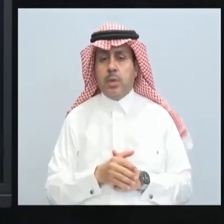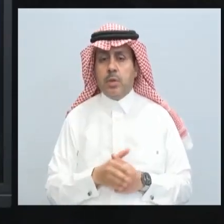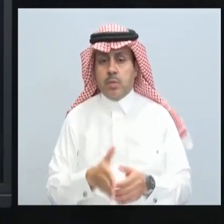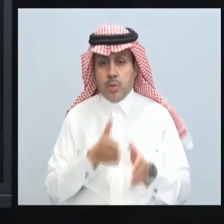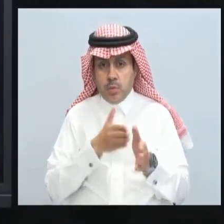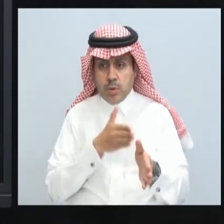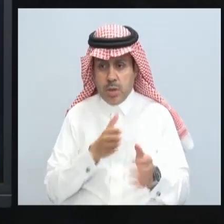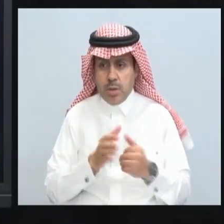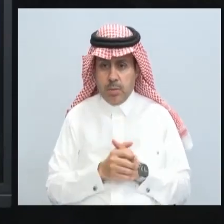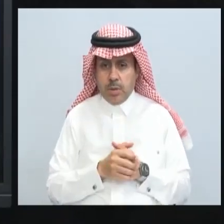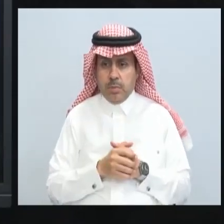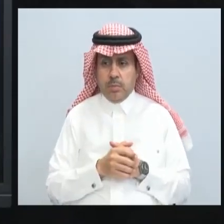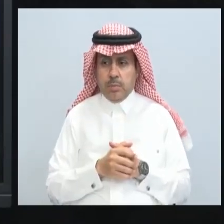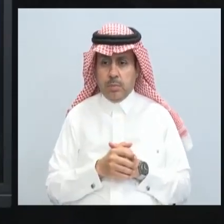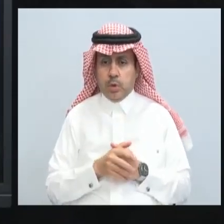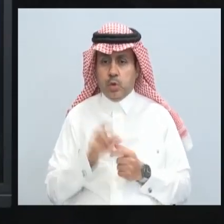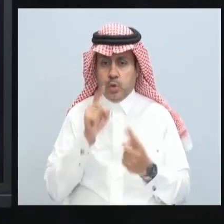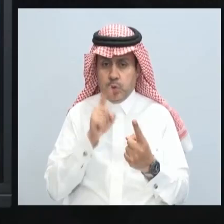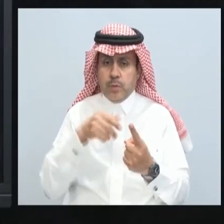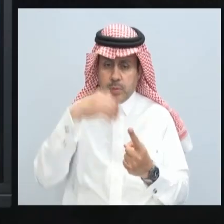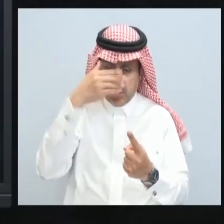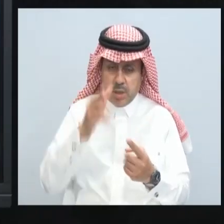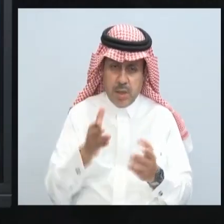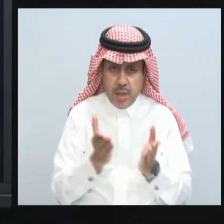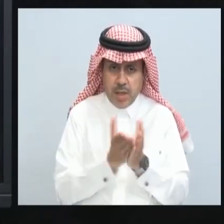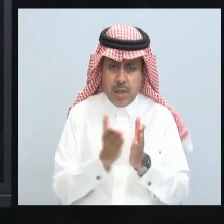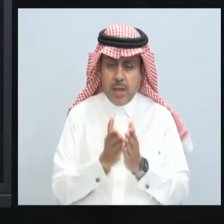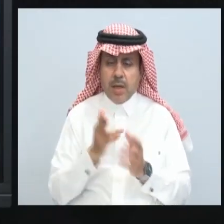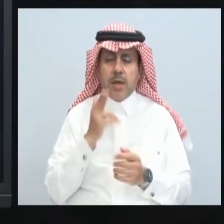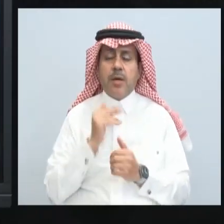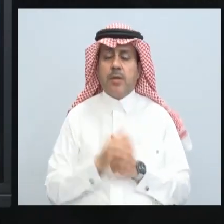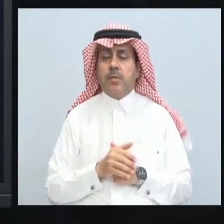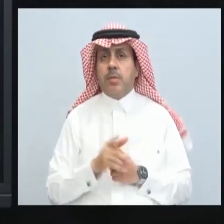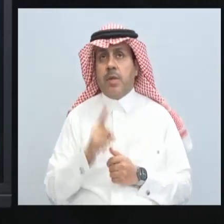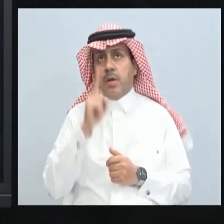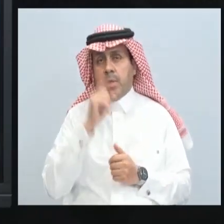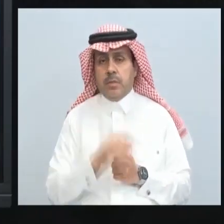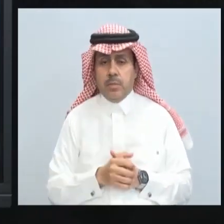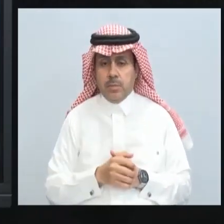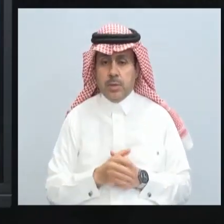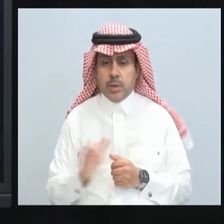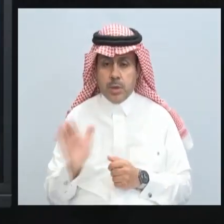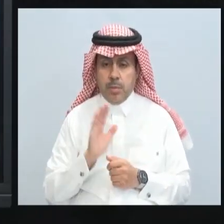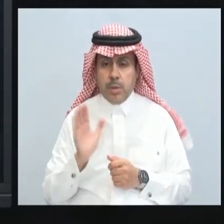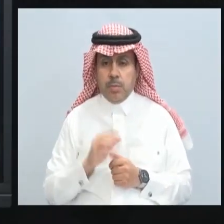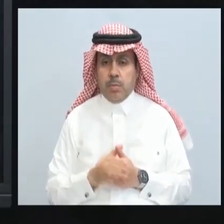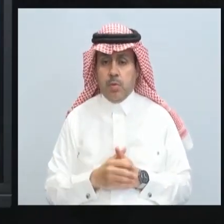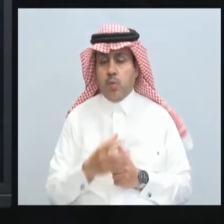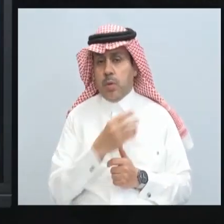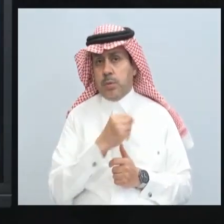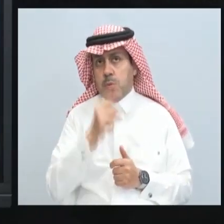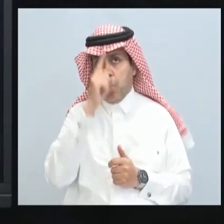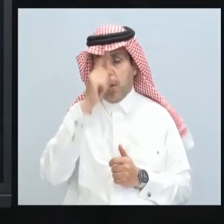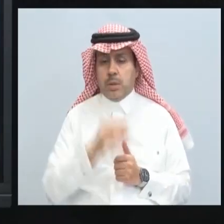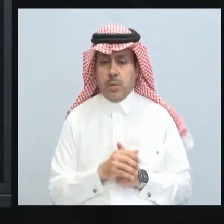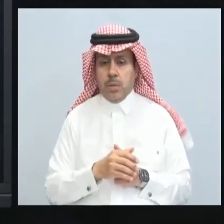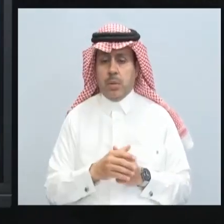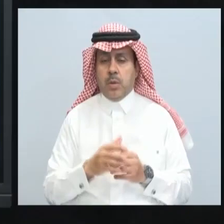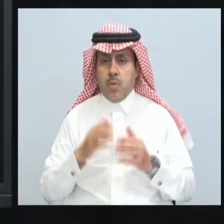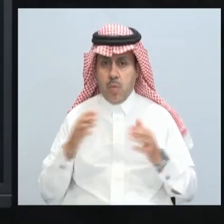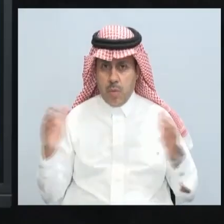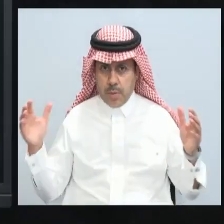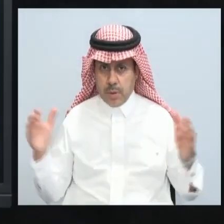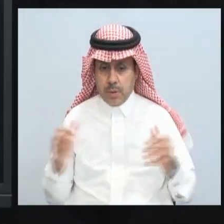وحسن المتابعه القاكم على خير باذن الله جل وعلا والسلام عليكم ورحمه الله